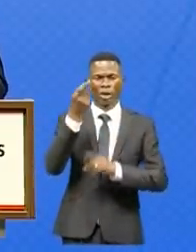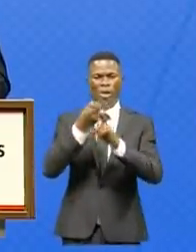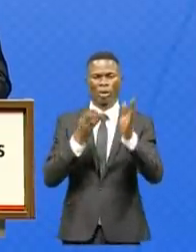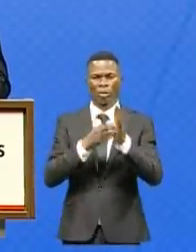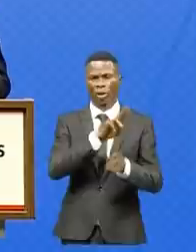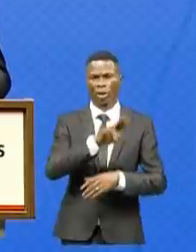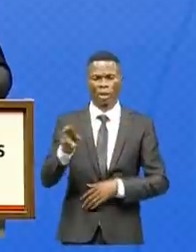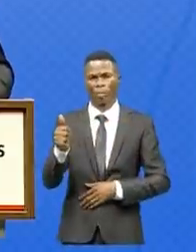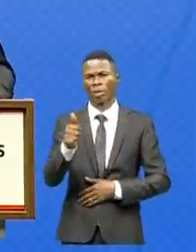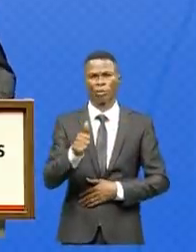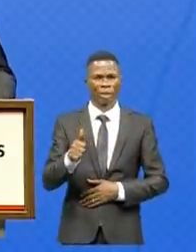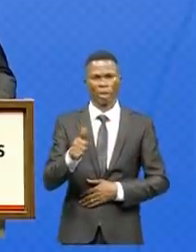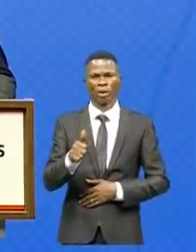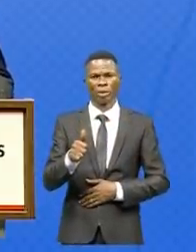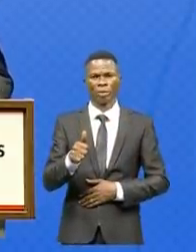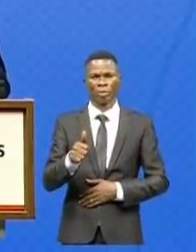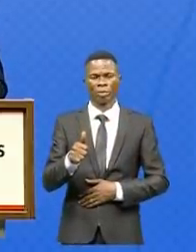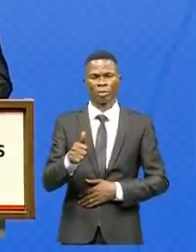24 septembre 2021.